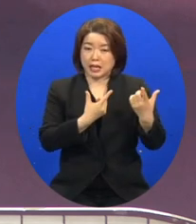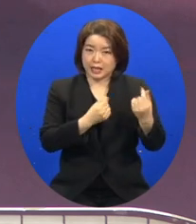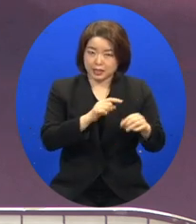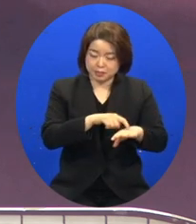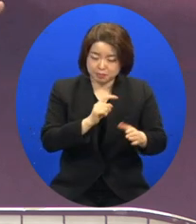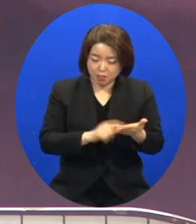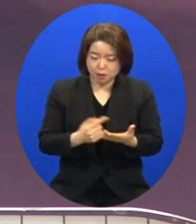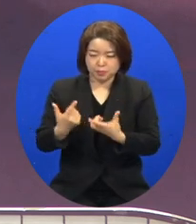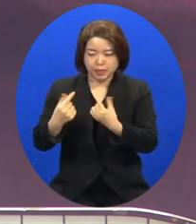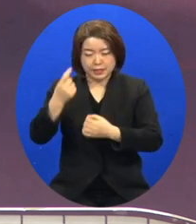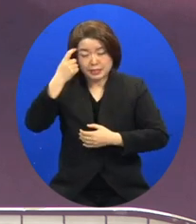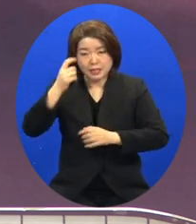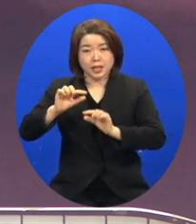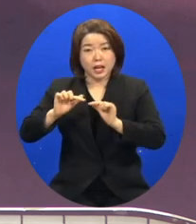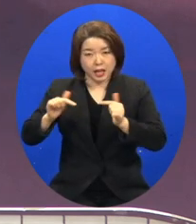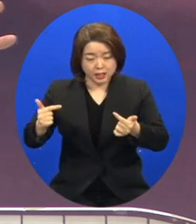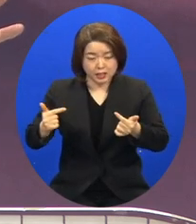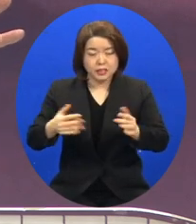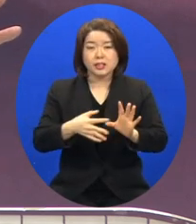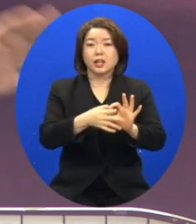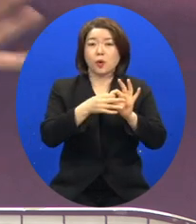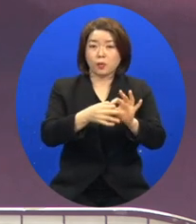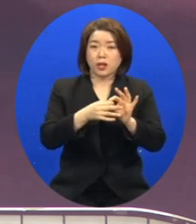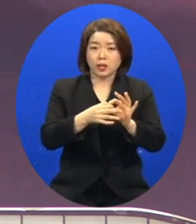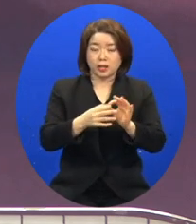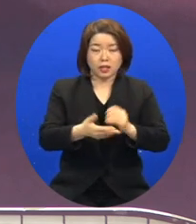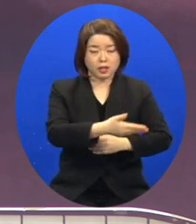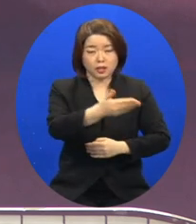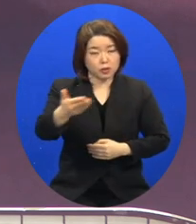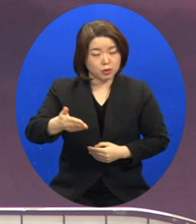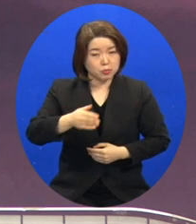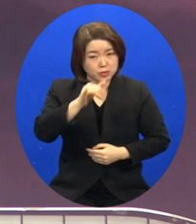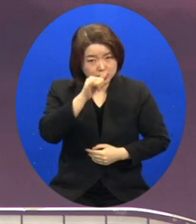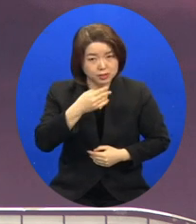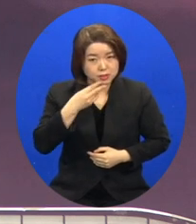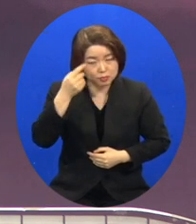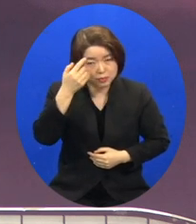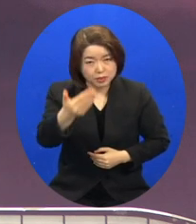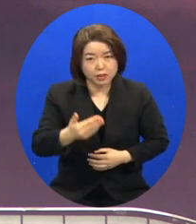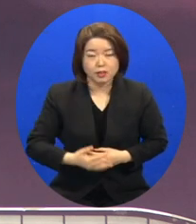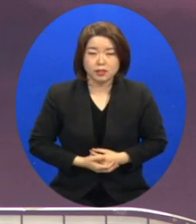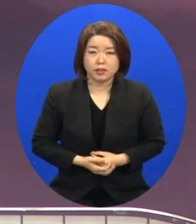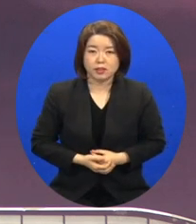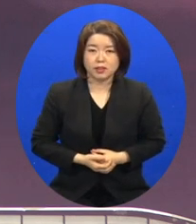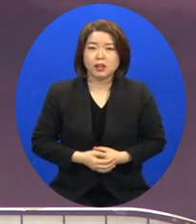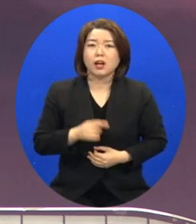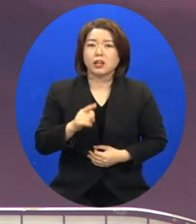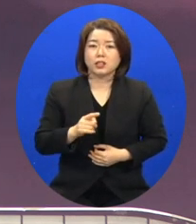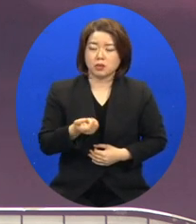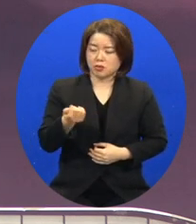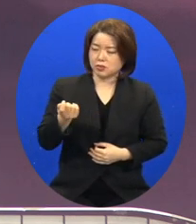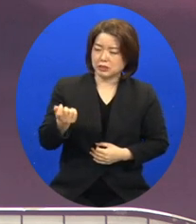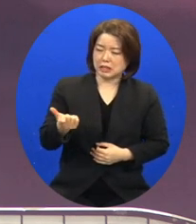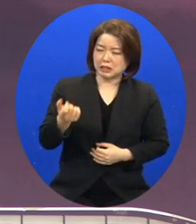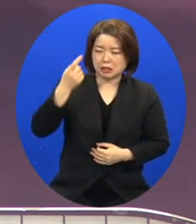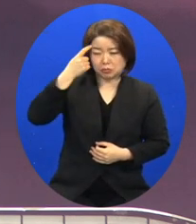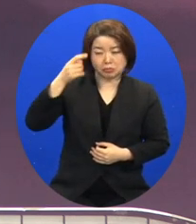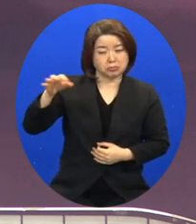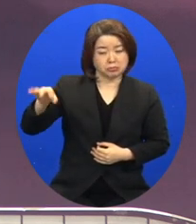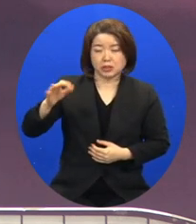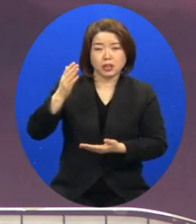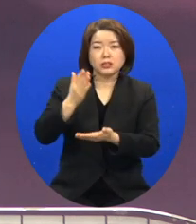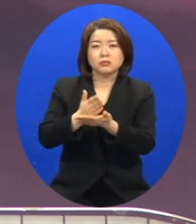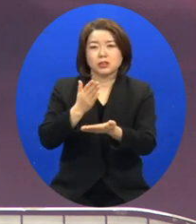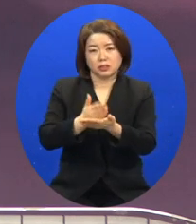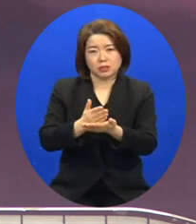그런 관계가 혹시 여러분에게는 없습니까 여러분이 걸 작게 생각하면 안됩니다